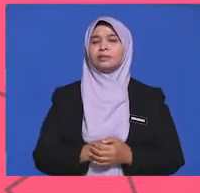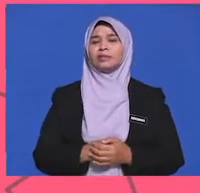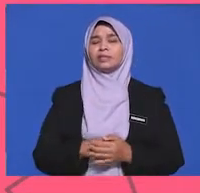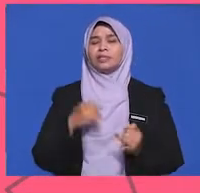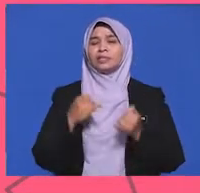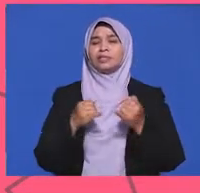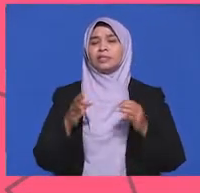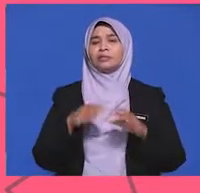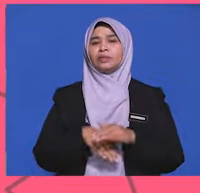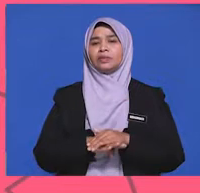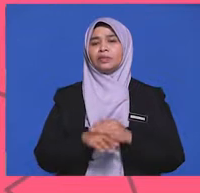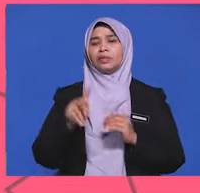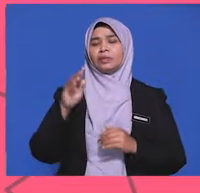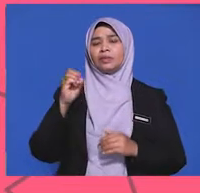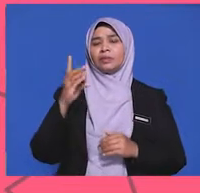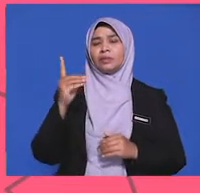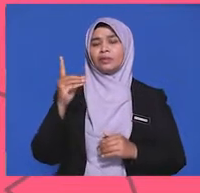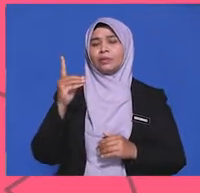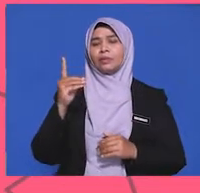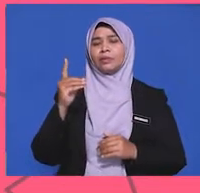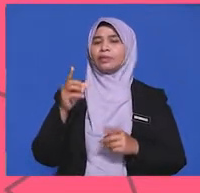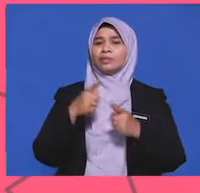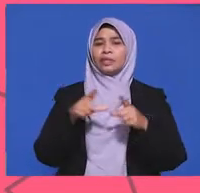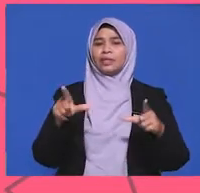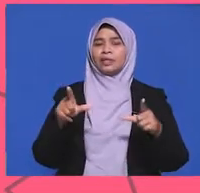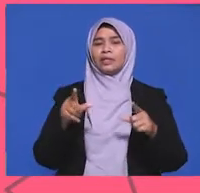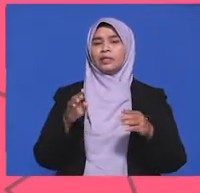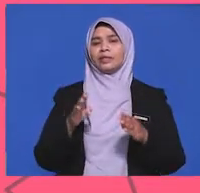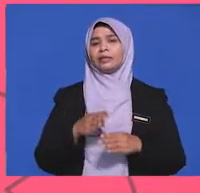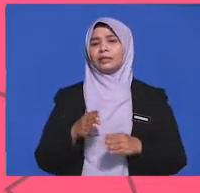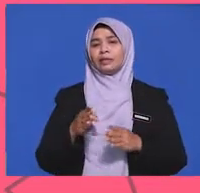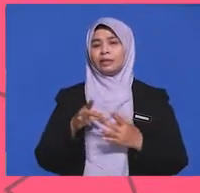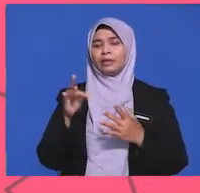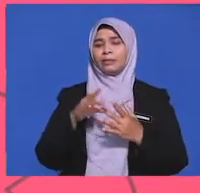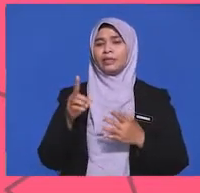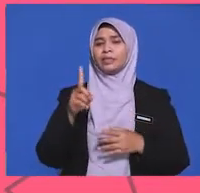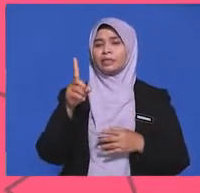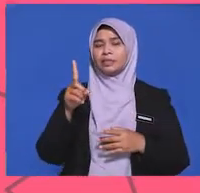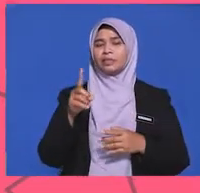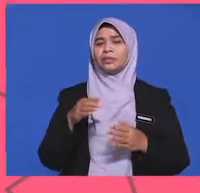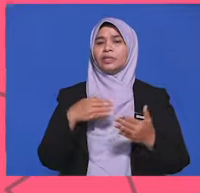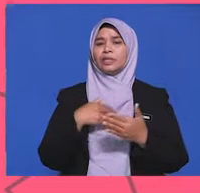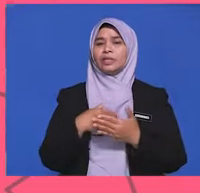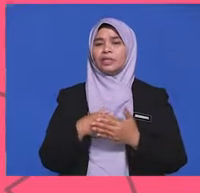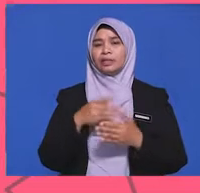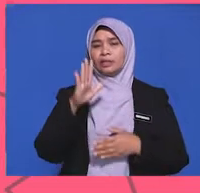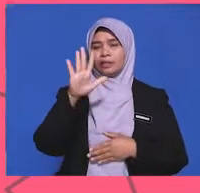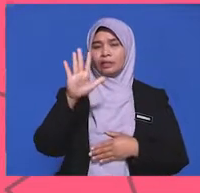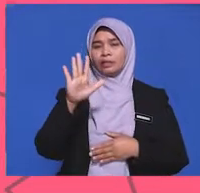pengguna memasukkan kod bahasa selain daripada pilihan 1 hingga